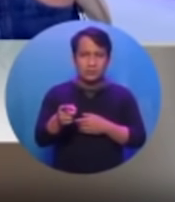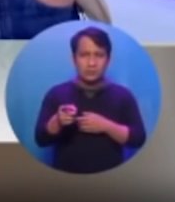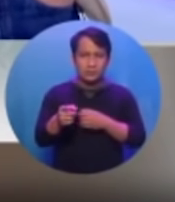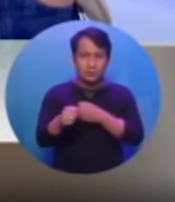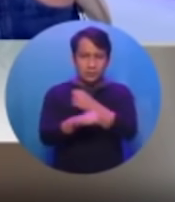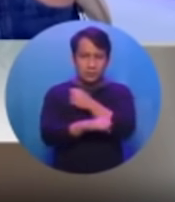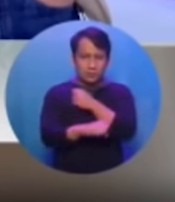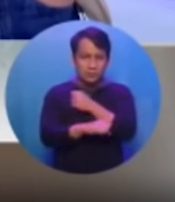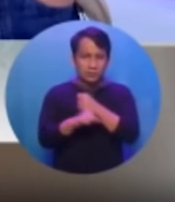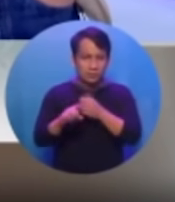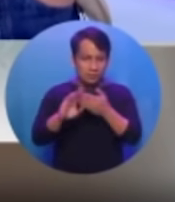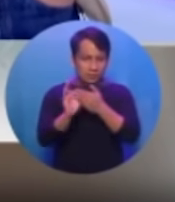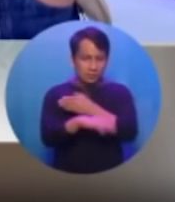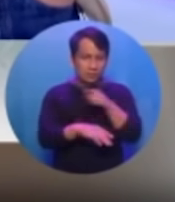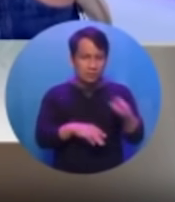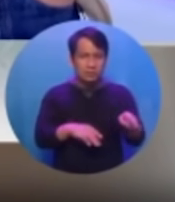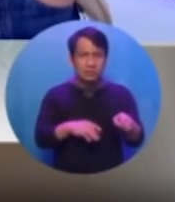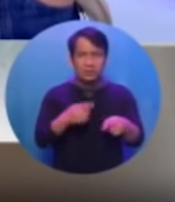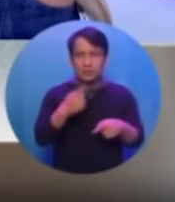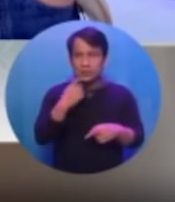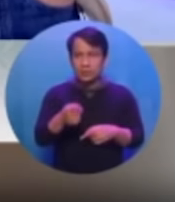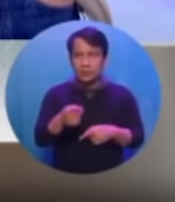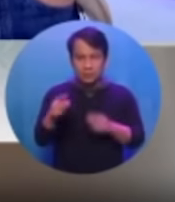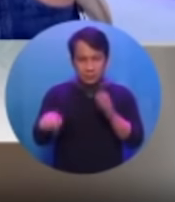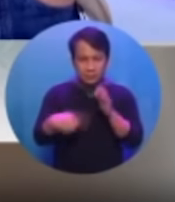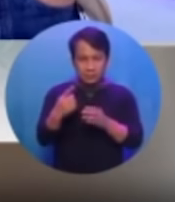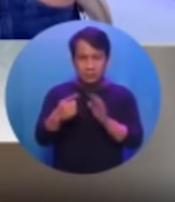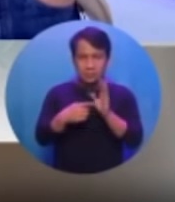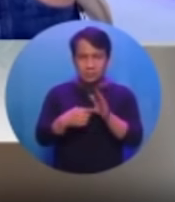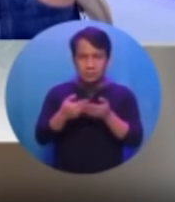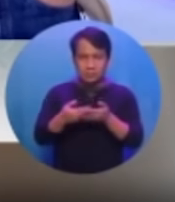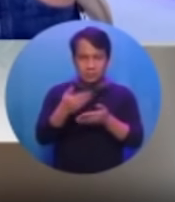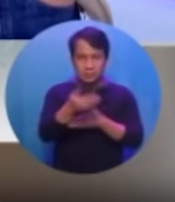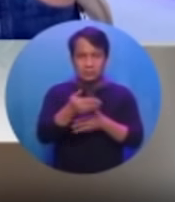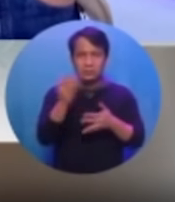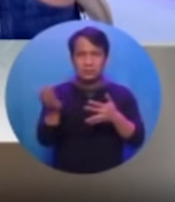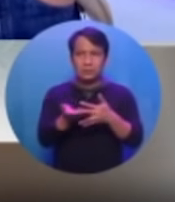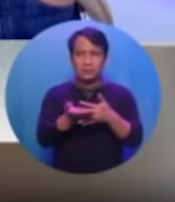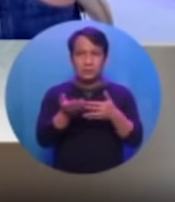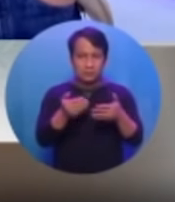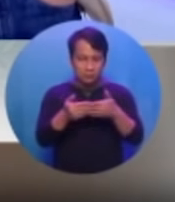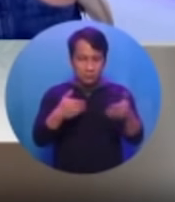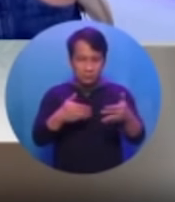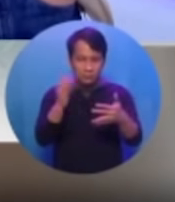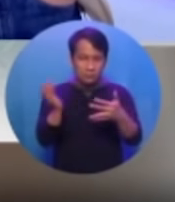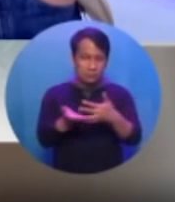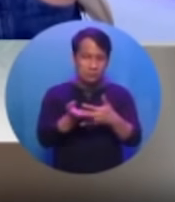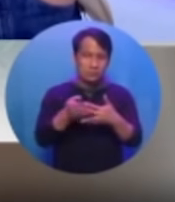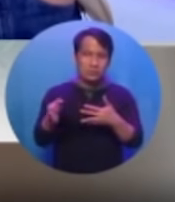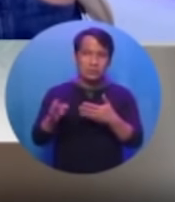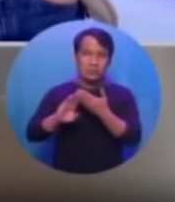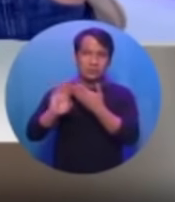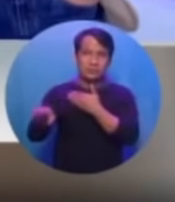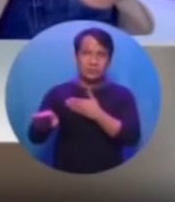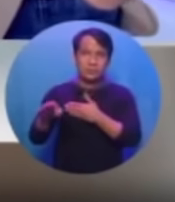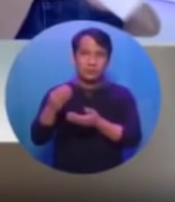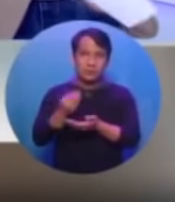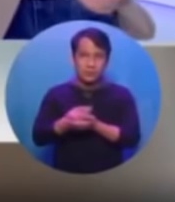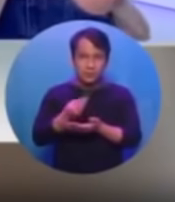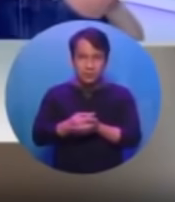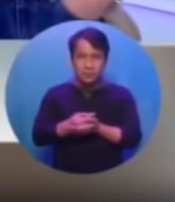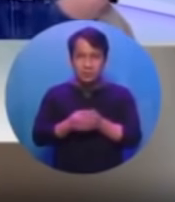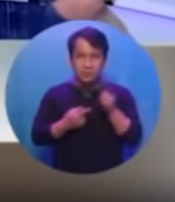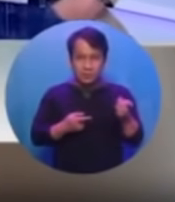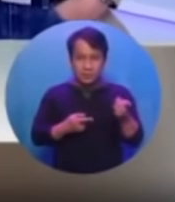sa kanya. Pero bago pa po nila idemanda siya, naibalik na po ng matagal yung pera nila. Naibalik ng